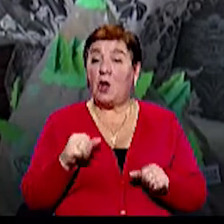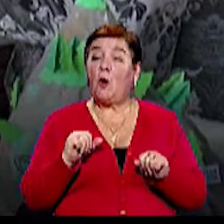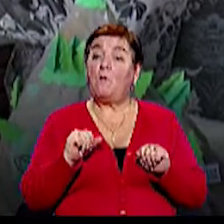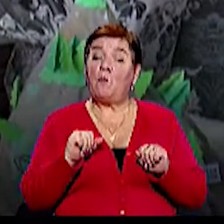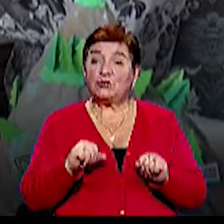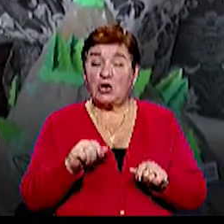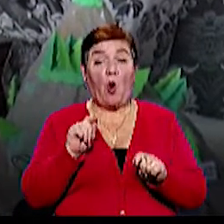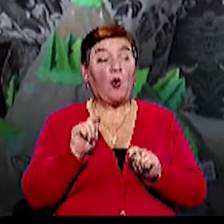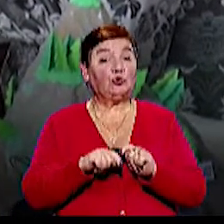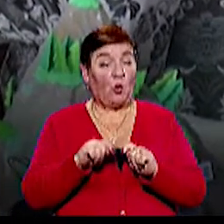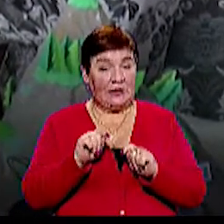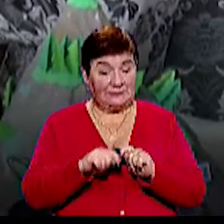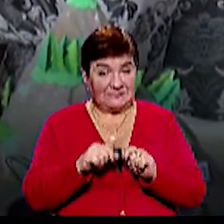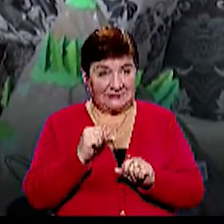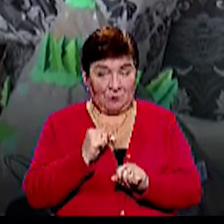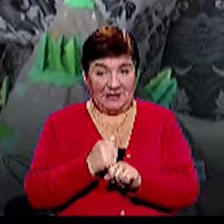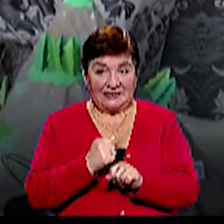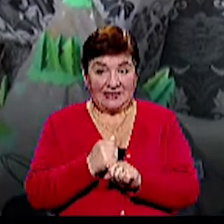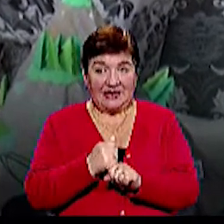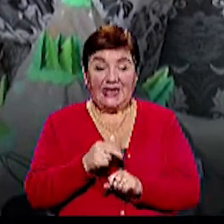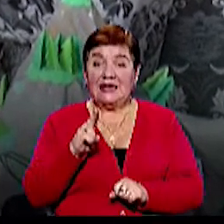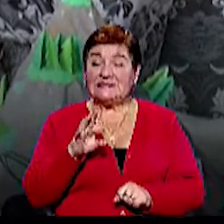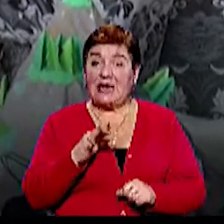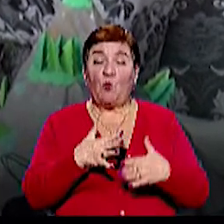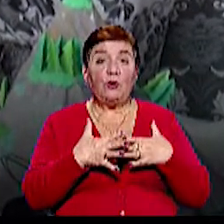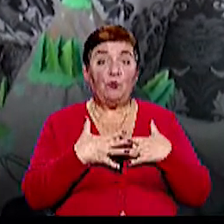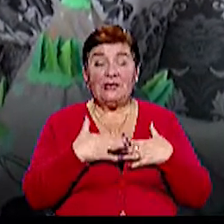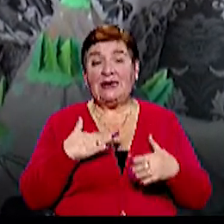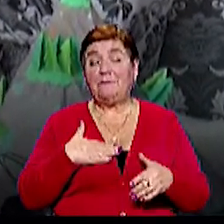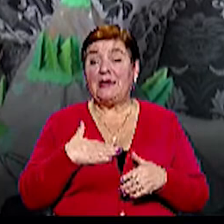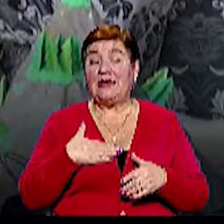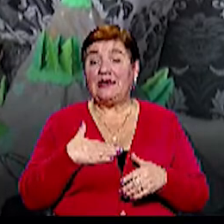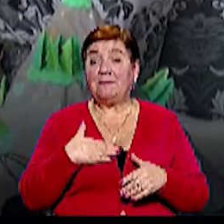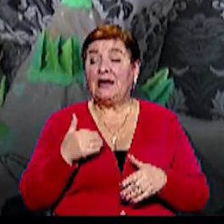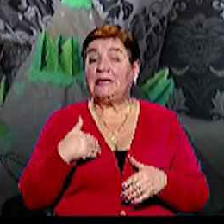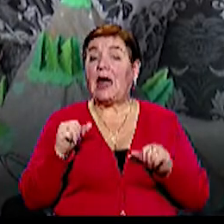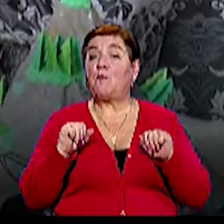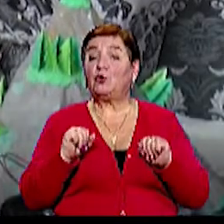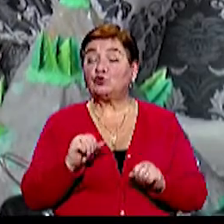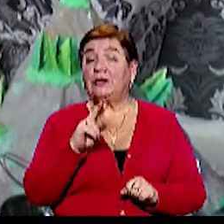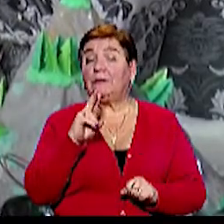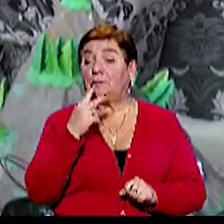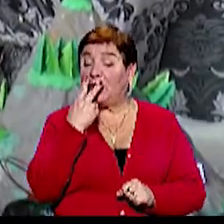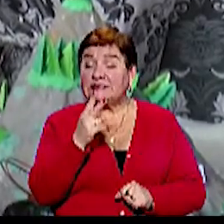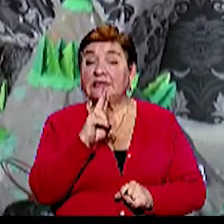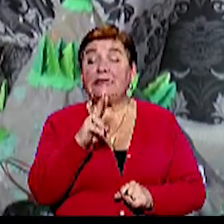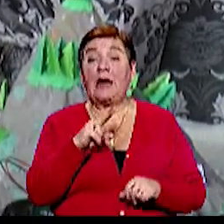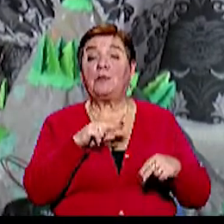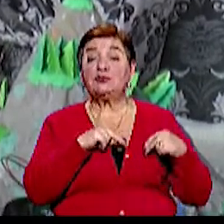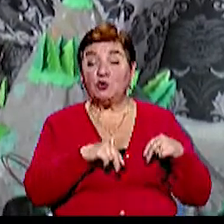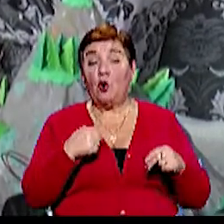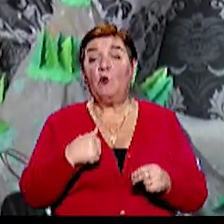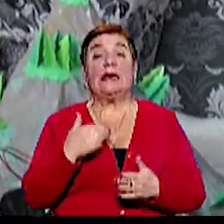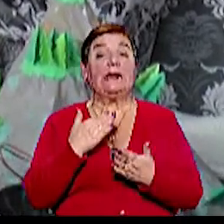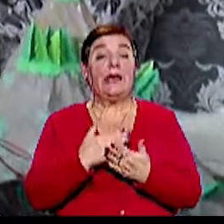Hydro Control. Це мій улюблений пристрій, я можу його показати, як він працює. У мене є